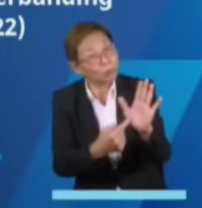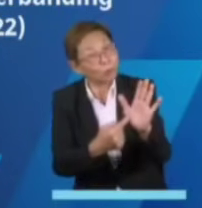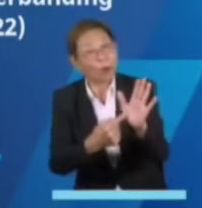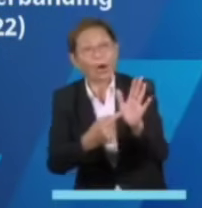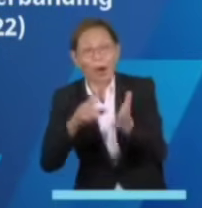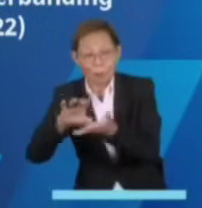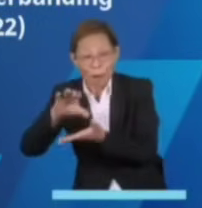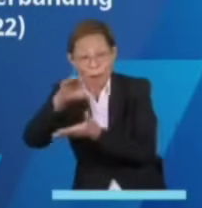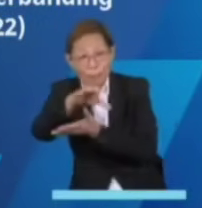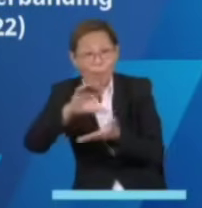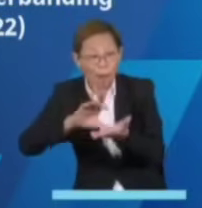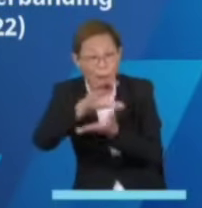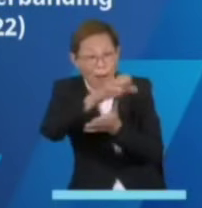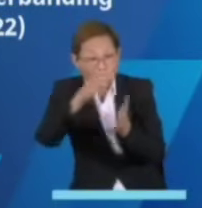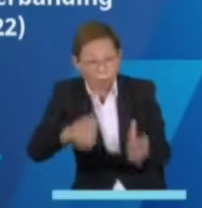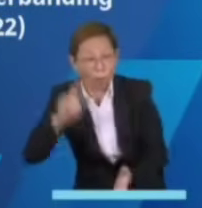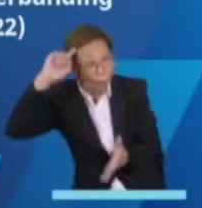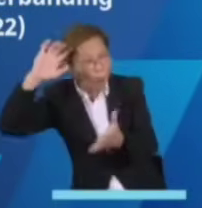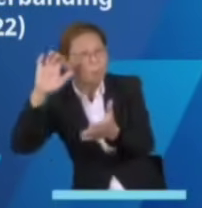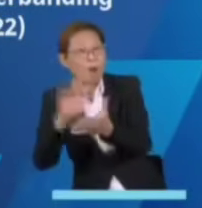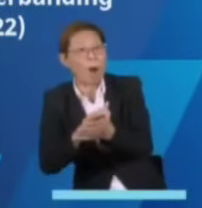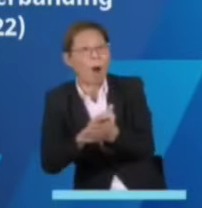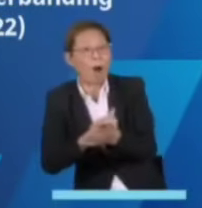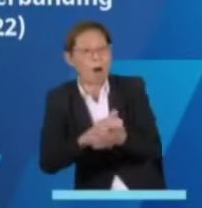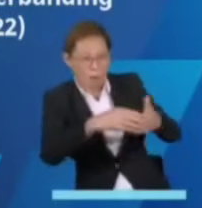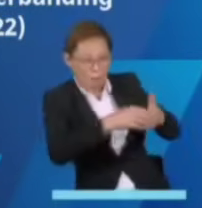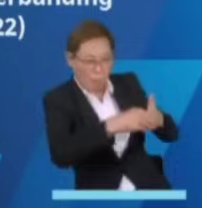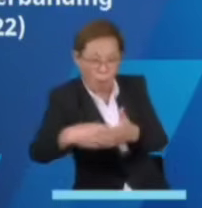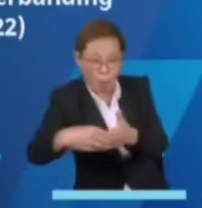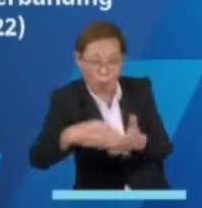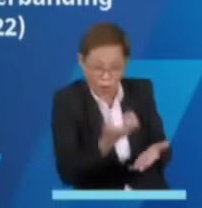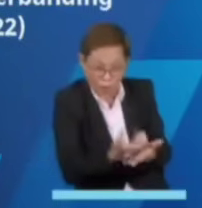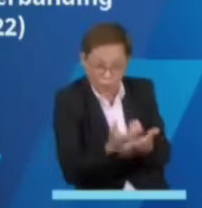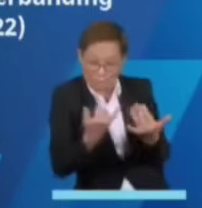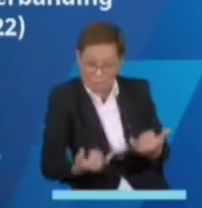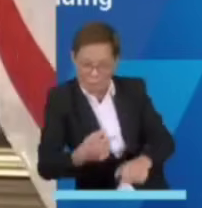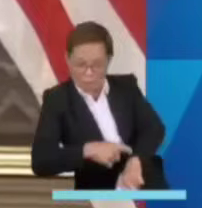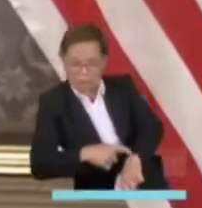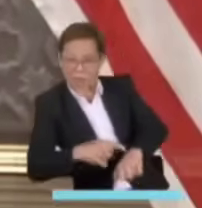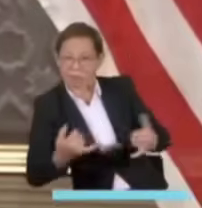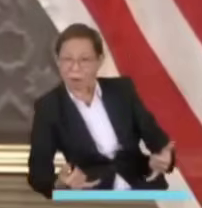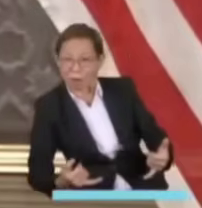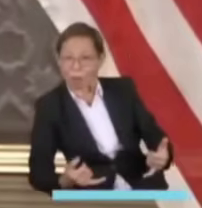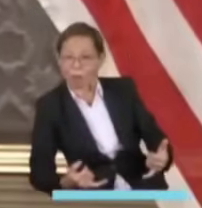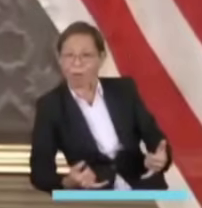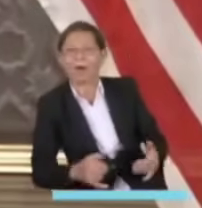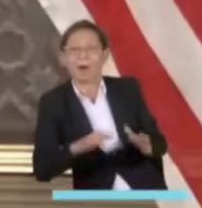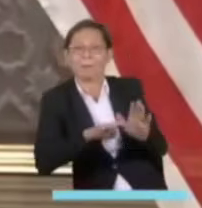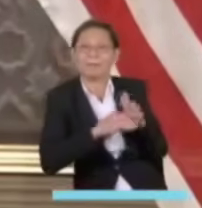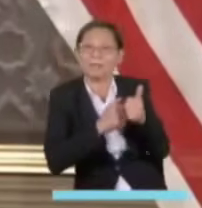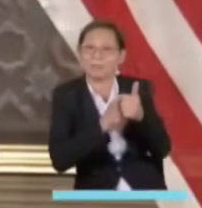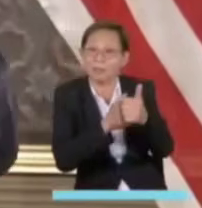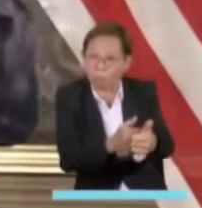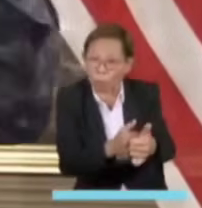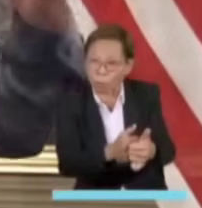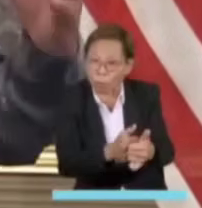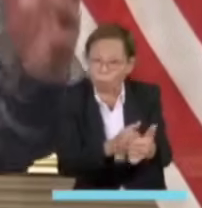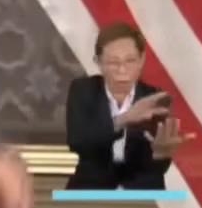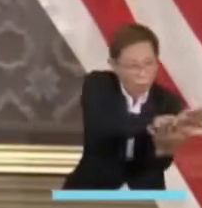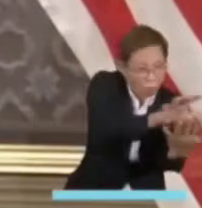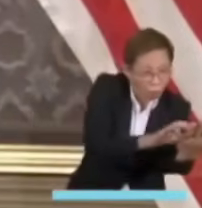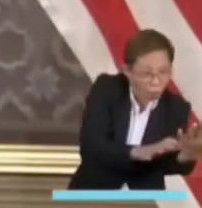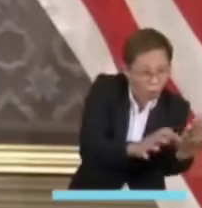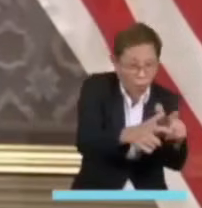keyakinan baru pelabur kepada pengemudian ekonomi negara saat ini, berpandukan